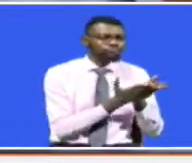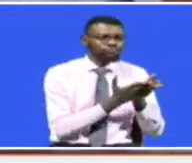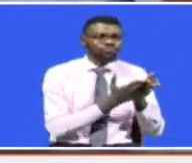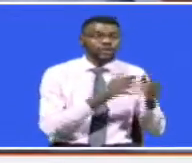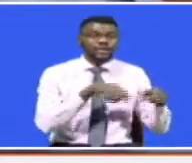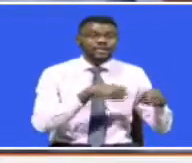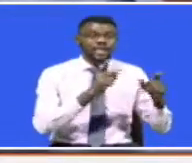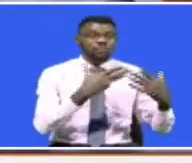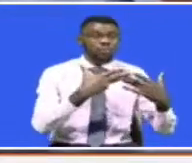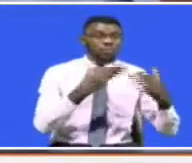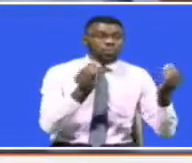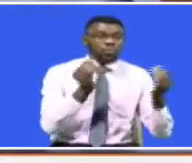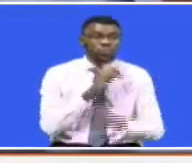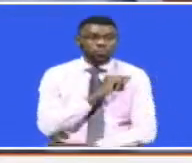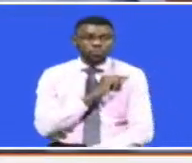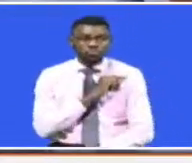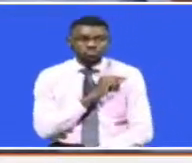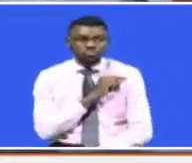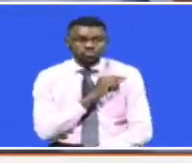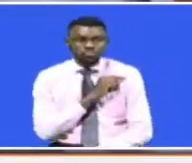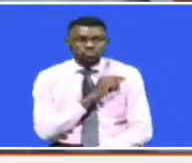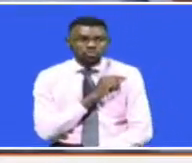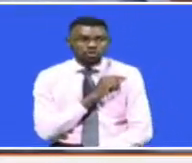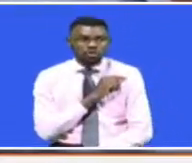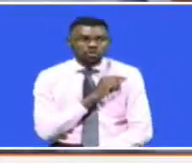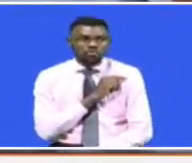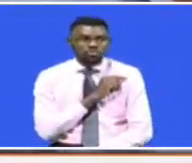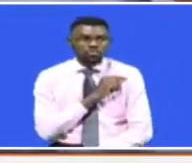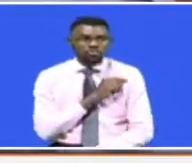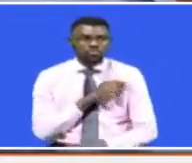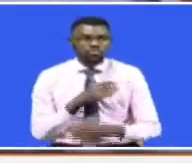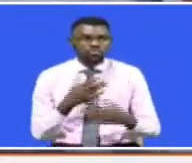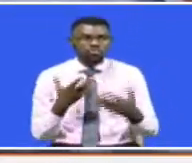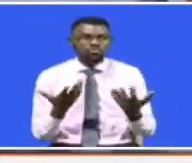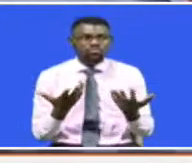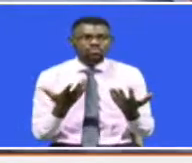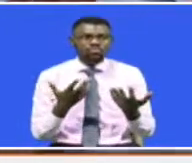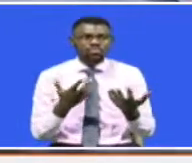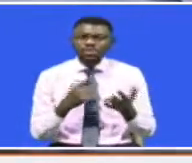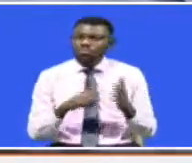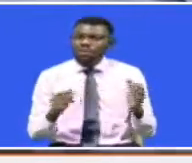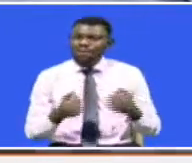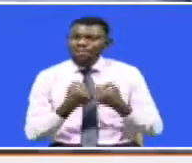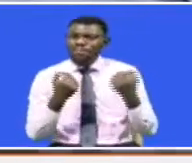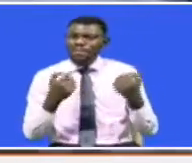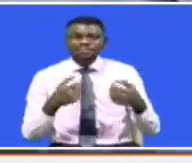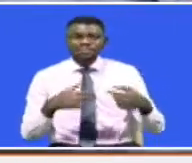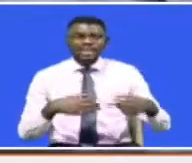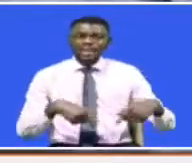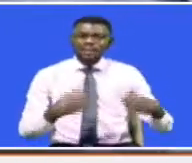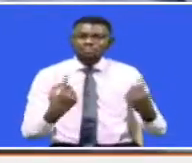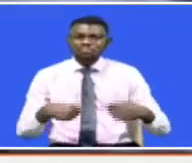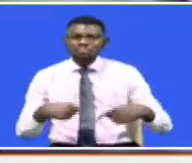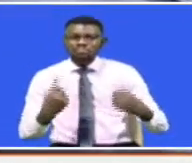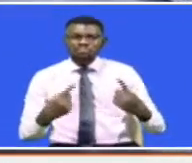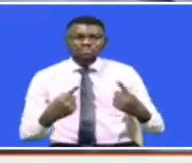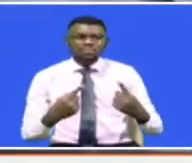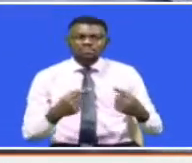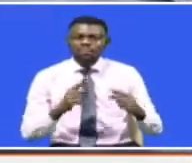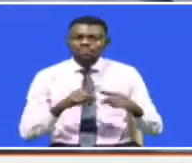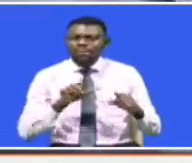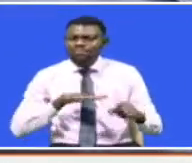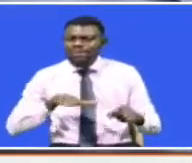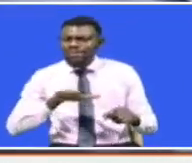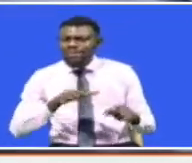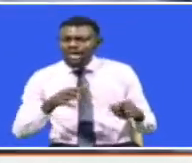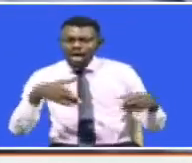hilo. Tutafanya mambo ambayo polisi wanafanya ambayo kwa kimombo tunasema processing of the crime scene,